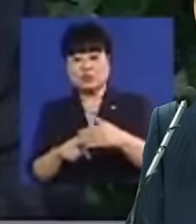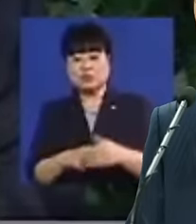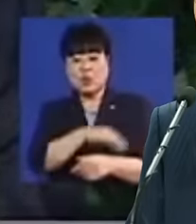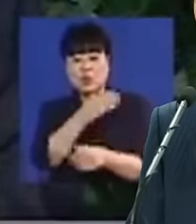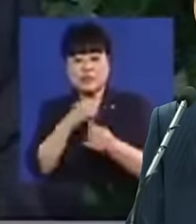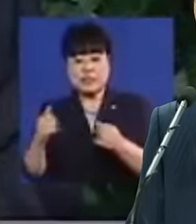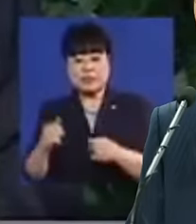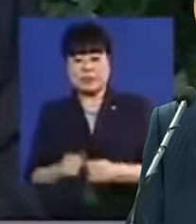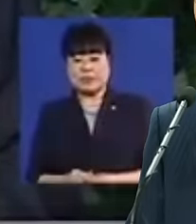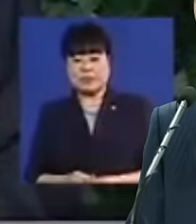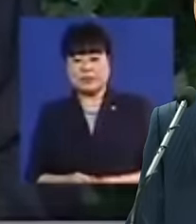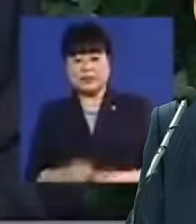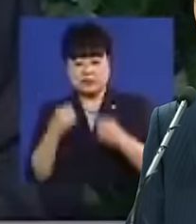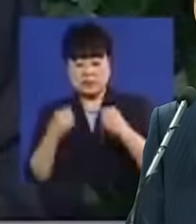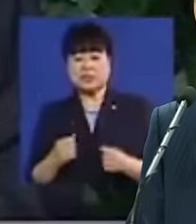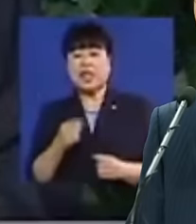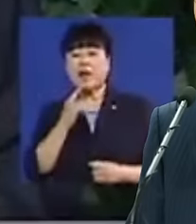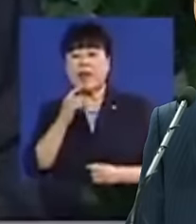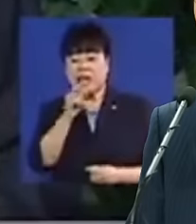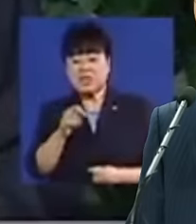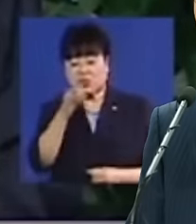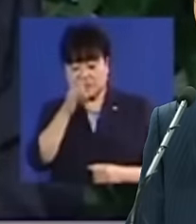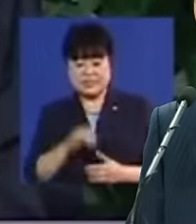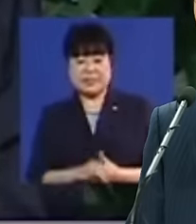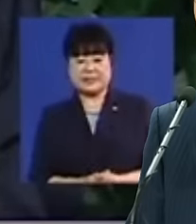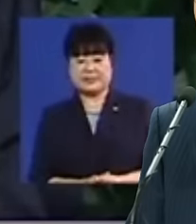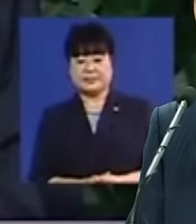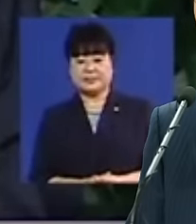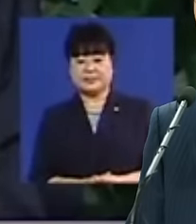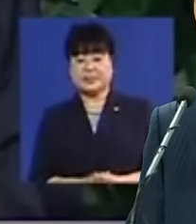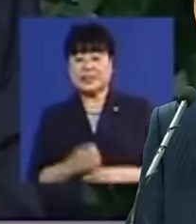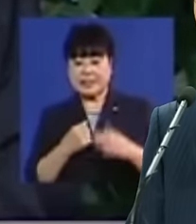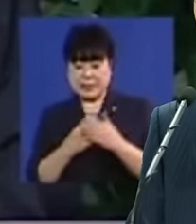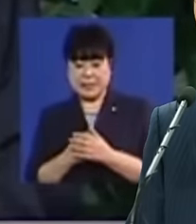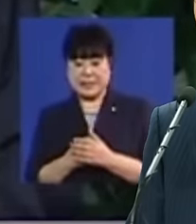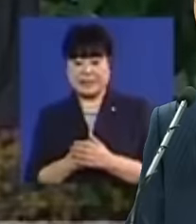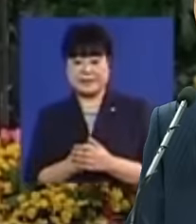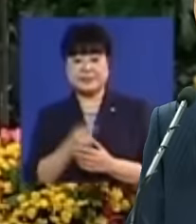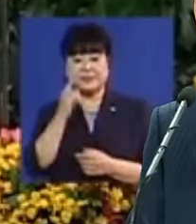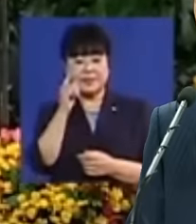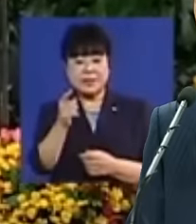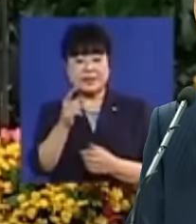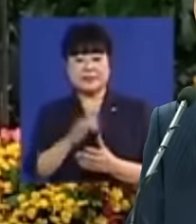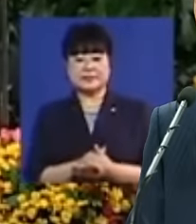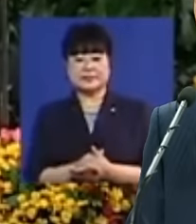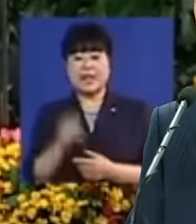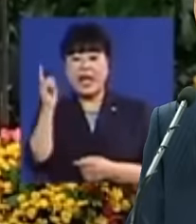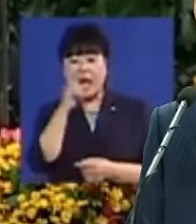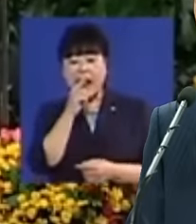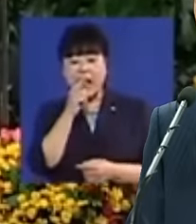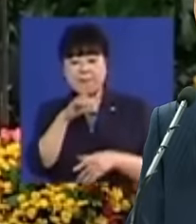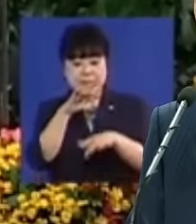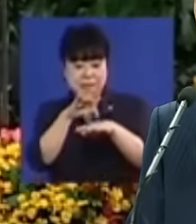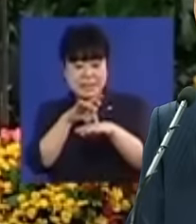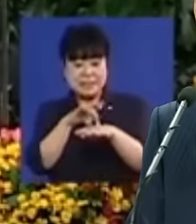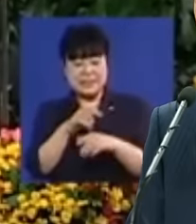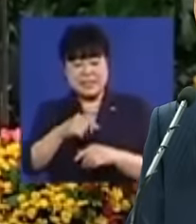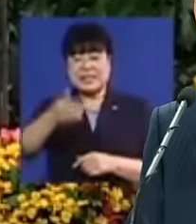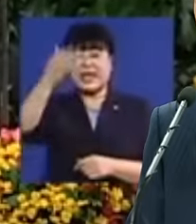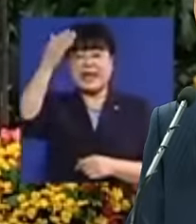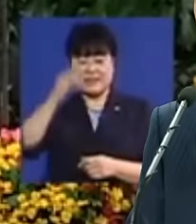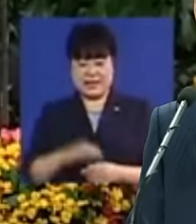잡은 권세로 있다고 성경은 말하고 있는 것입니다. 그러므로 이 악한 마귀는